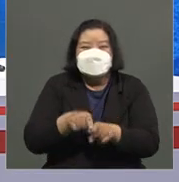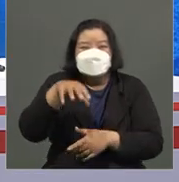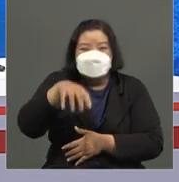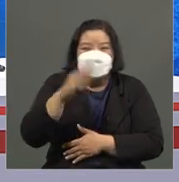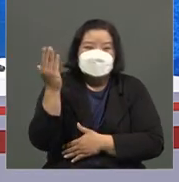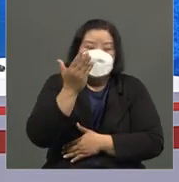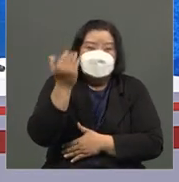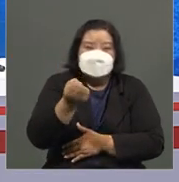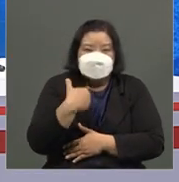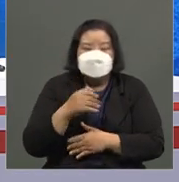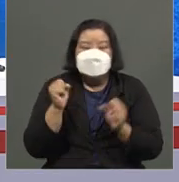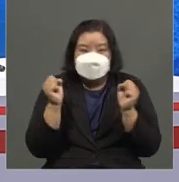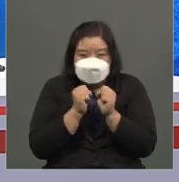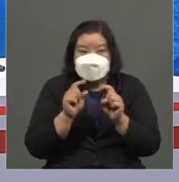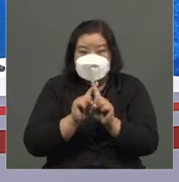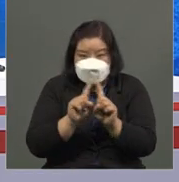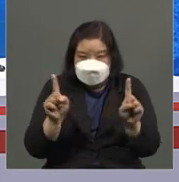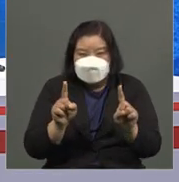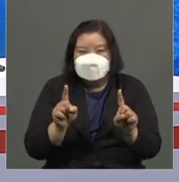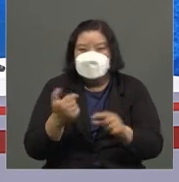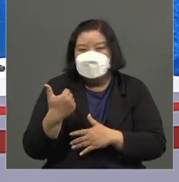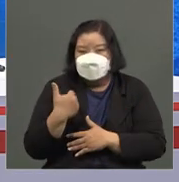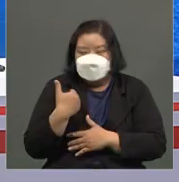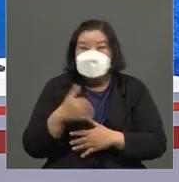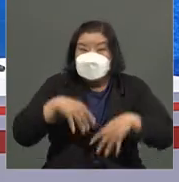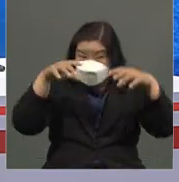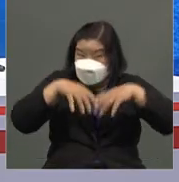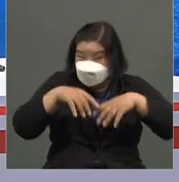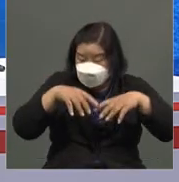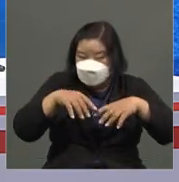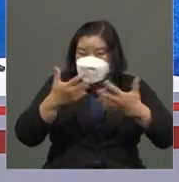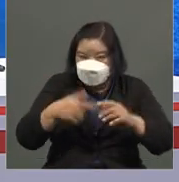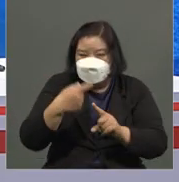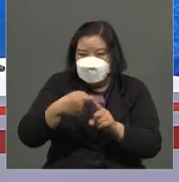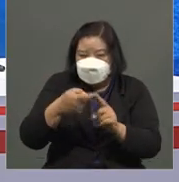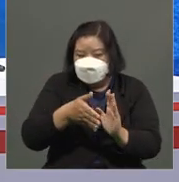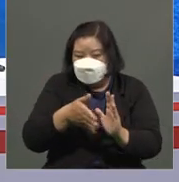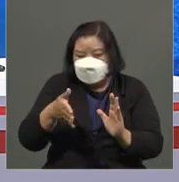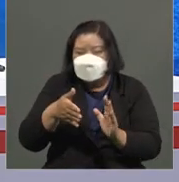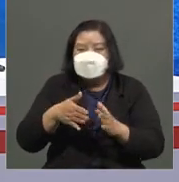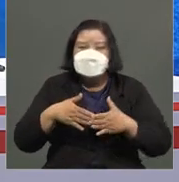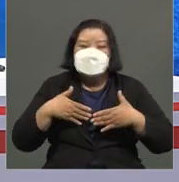คะว่าลมหนาวพัดมาแล้วแต่ว่าช่วงแรกเนี่ยจะพัดเอาฝนมาด้วยหลังจากนั้นก็อากาศดีอากาศเย็นเลยนะคะ